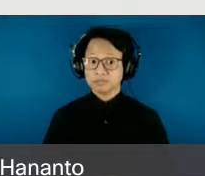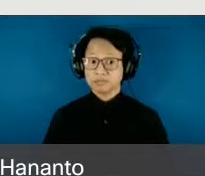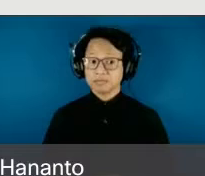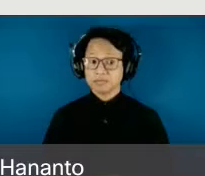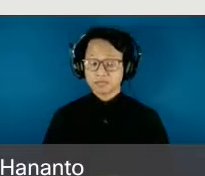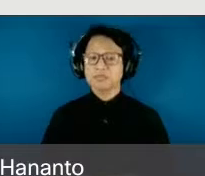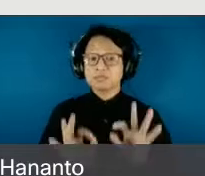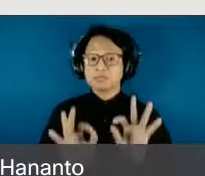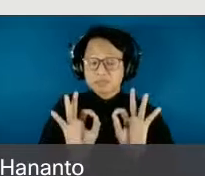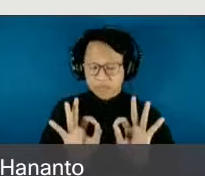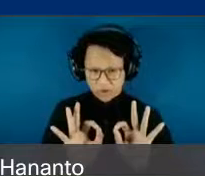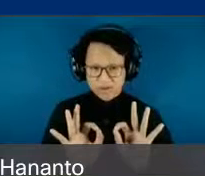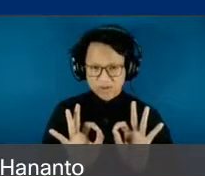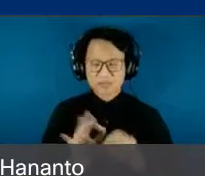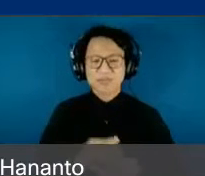Baik,